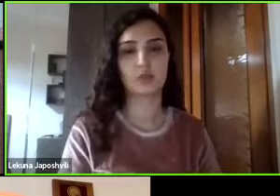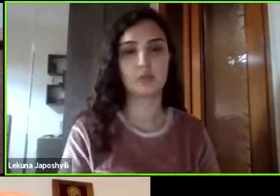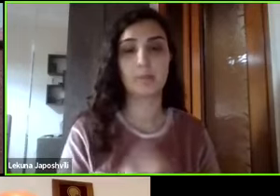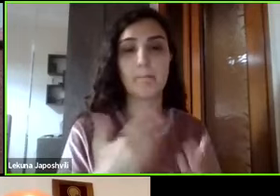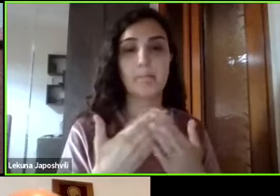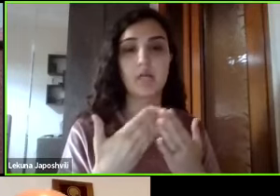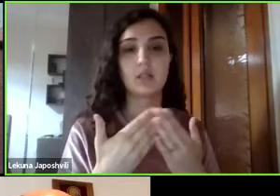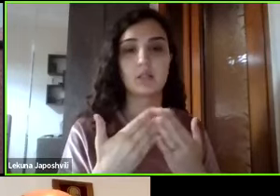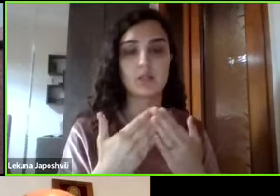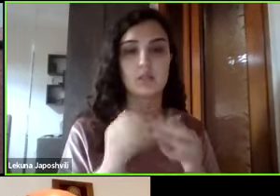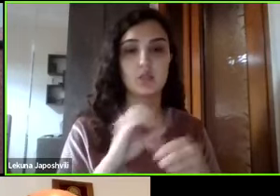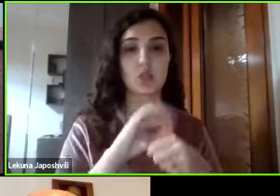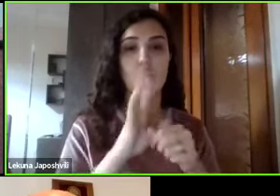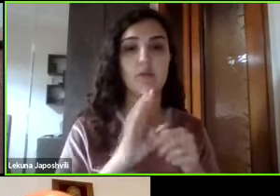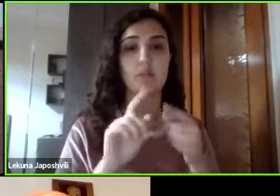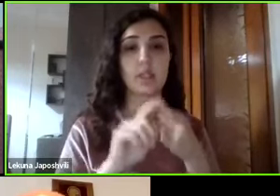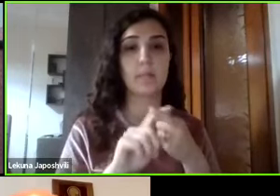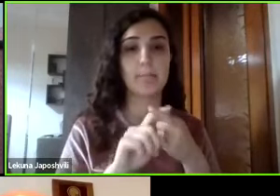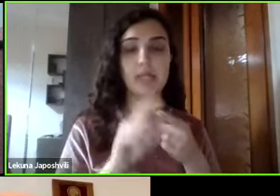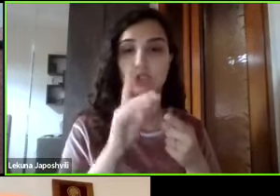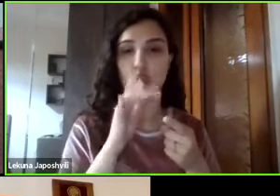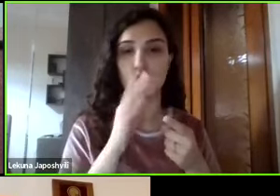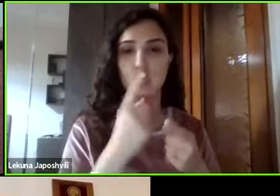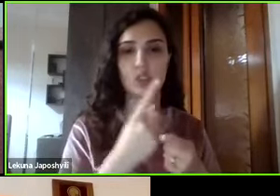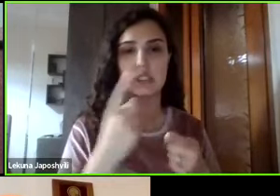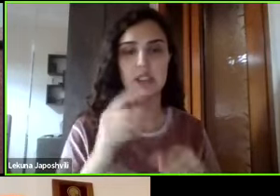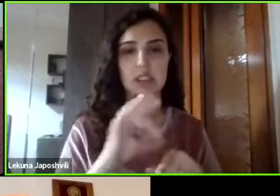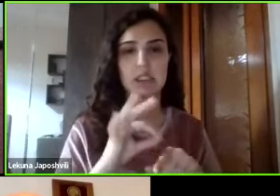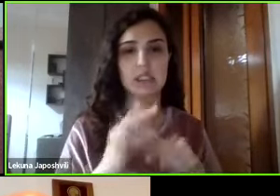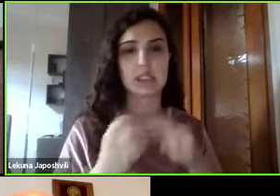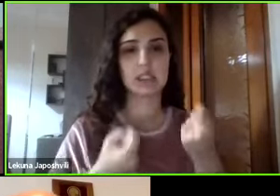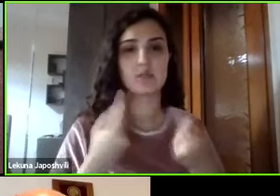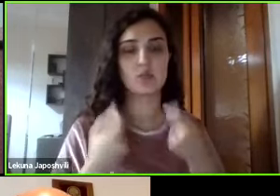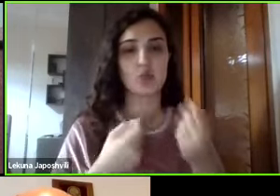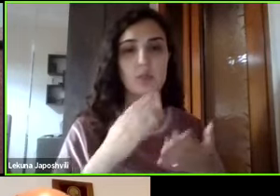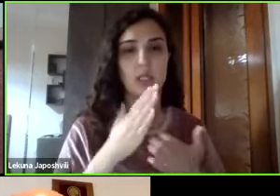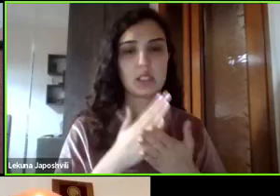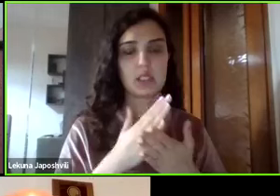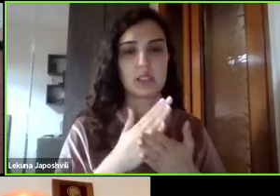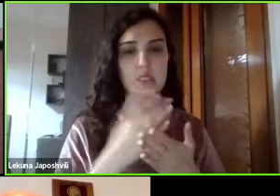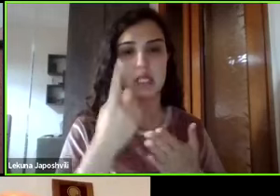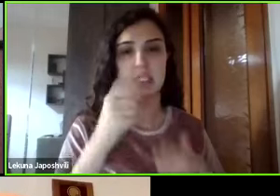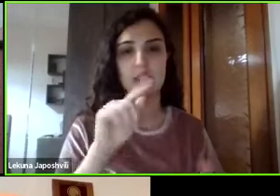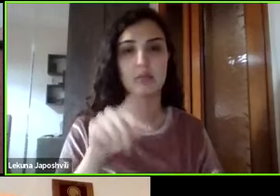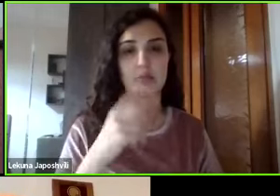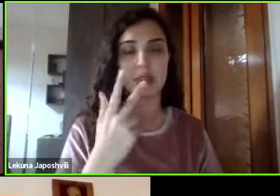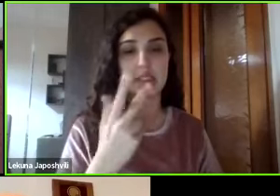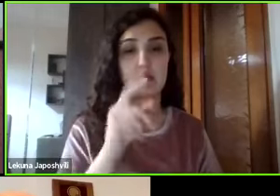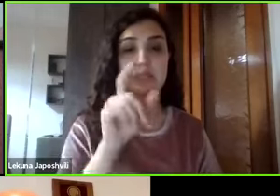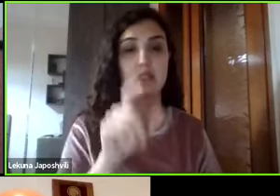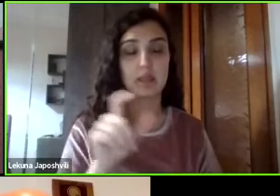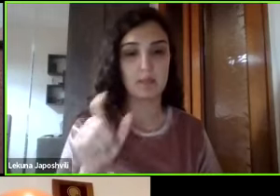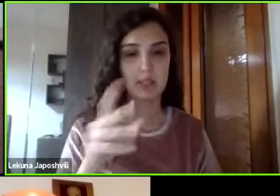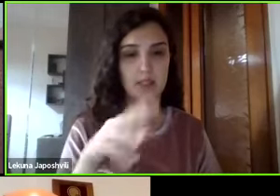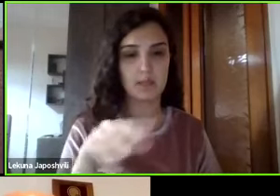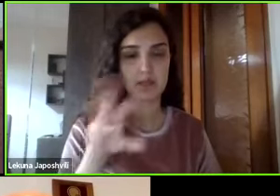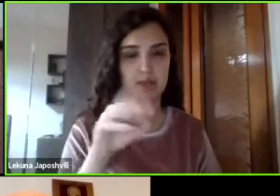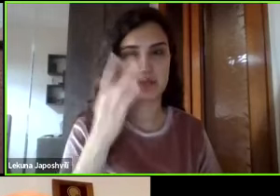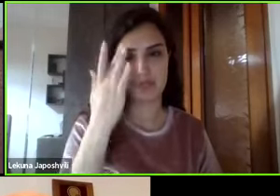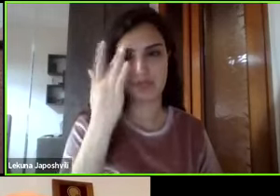მაგალითისთვის, COVID ინფექციის დროს ერთ-ერთი სიმპტომი არის აღინიშნება 1/13 ადამიანებს, ესაა თავის